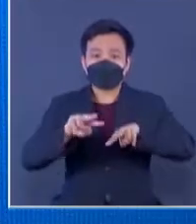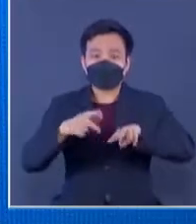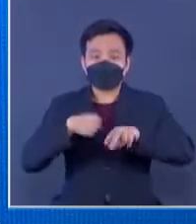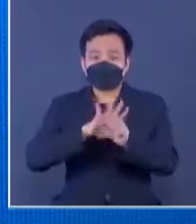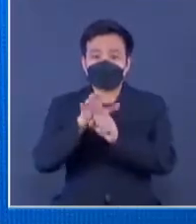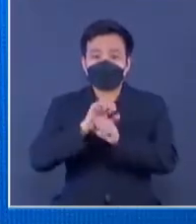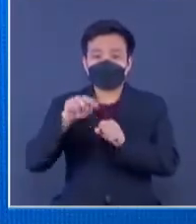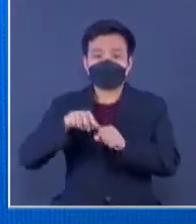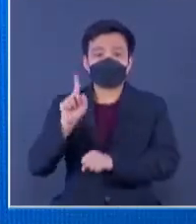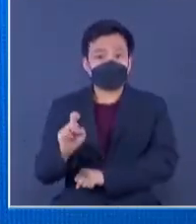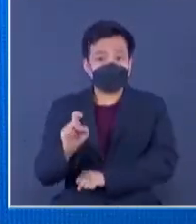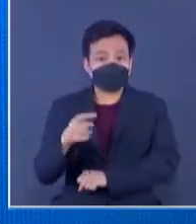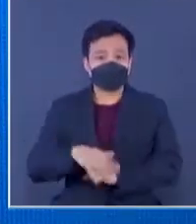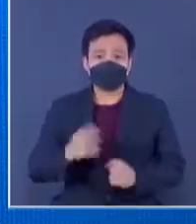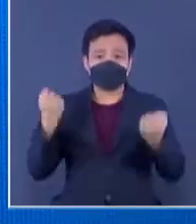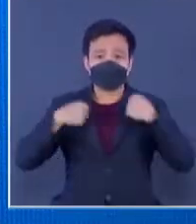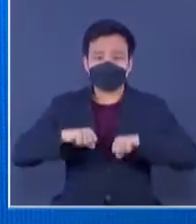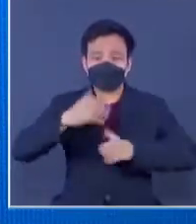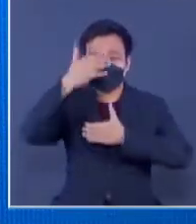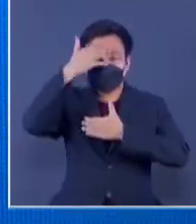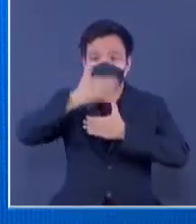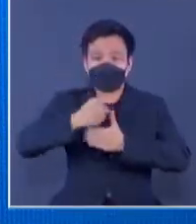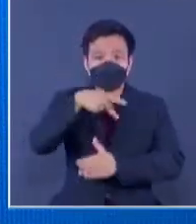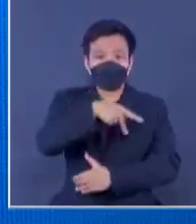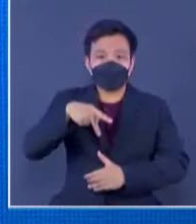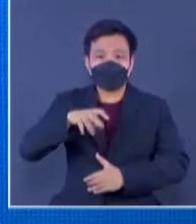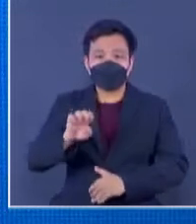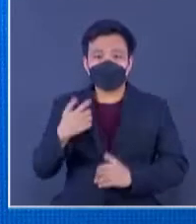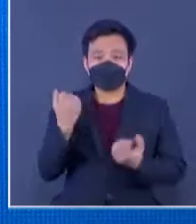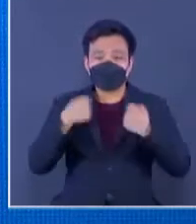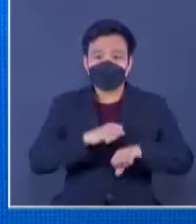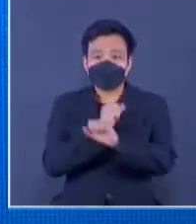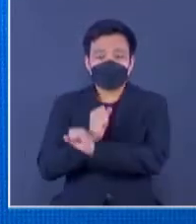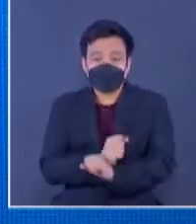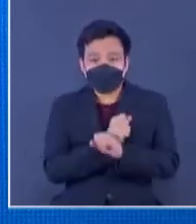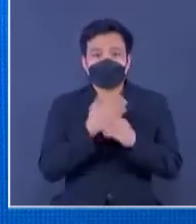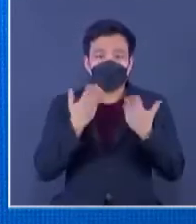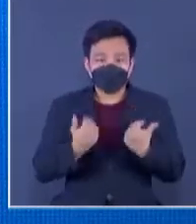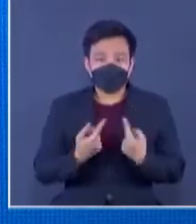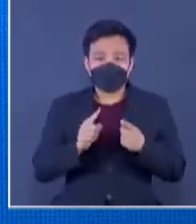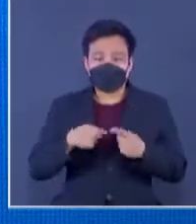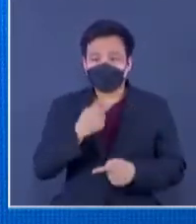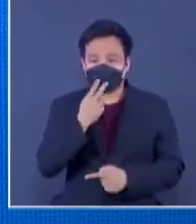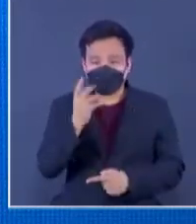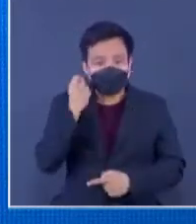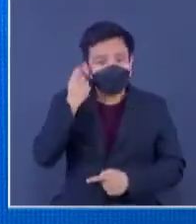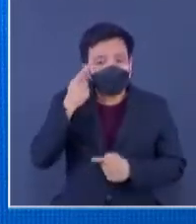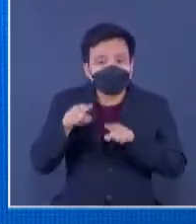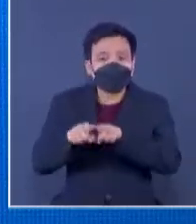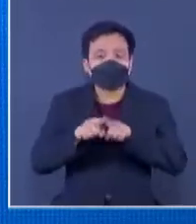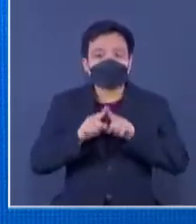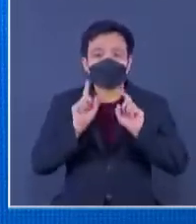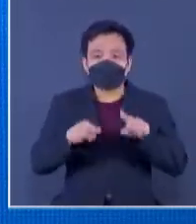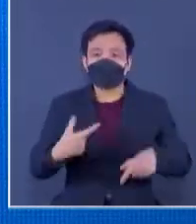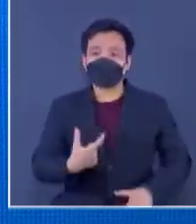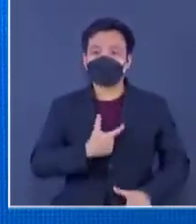ชีวิตเนี่ยนะครับแล้วก็ต้องสวมชุดป้องกันก็คือชุด PPE แต่ว่าเพื่อความเข้าใจที่ถูกต้องก็เลยต้องมีการเขียนให้